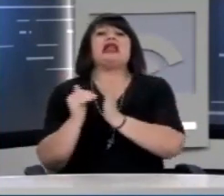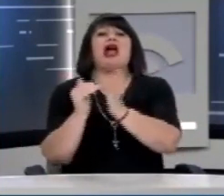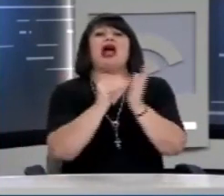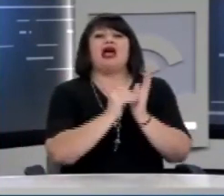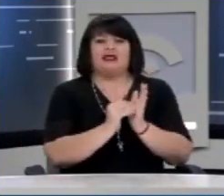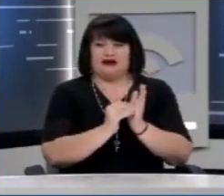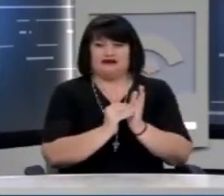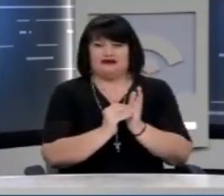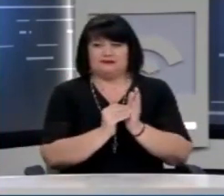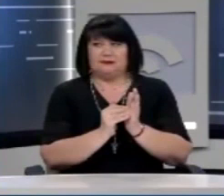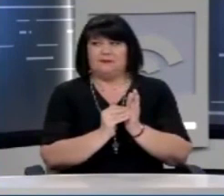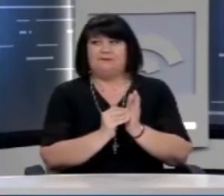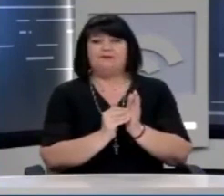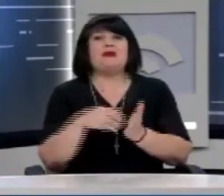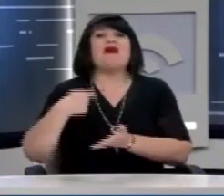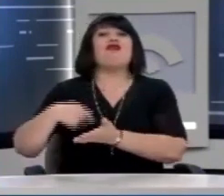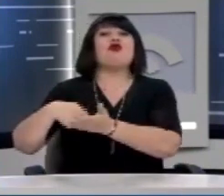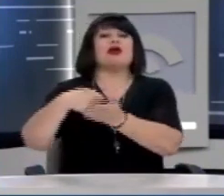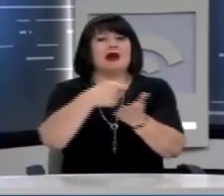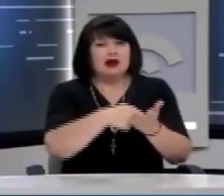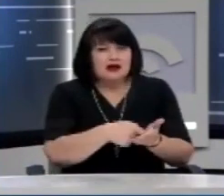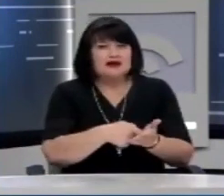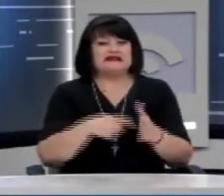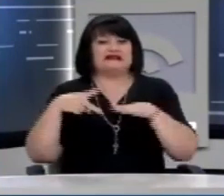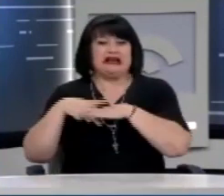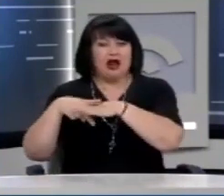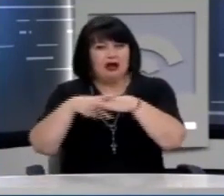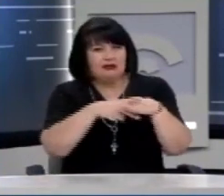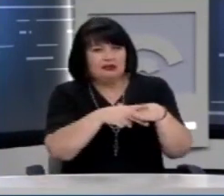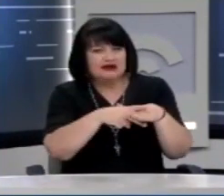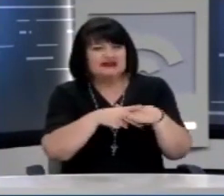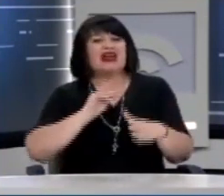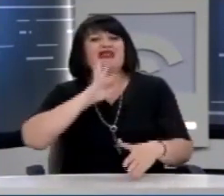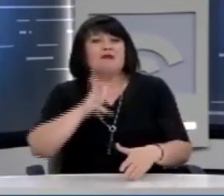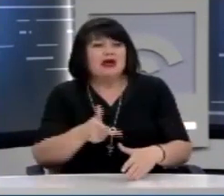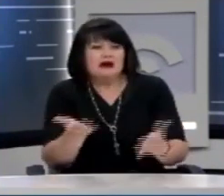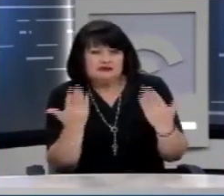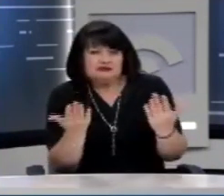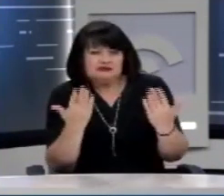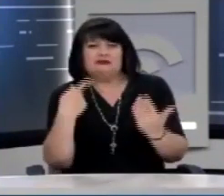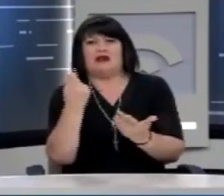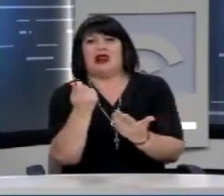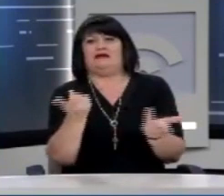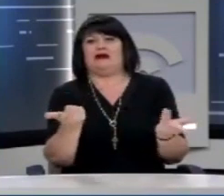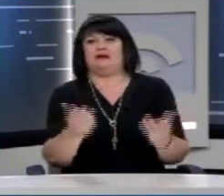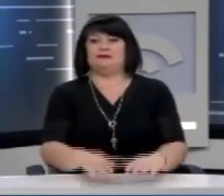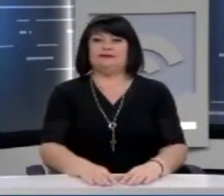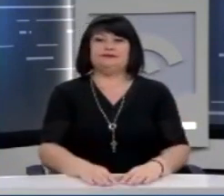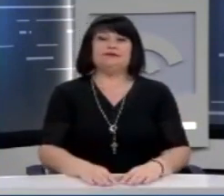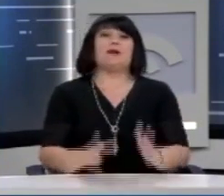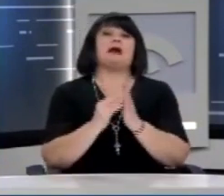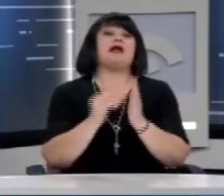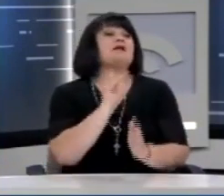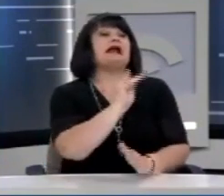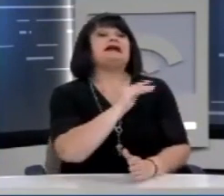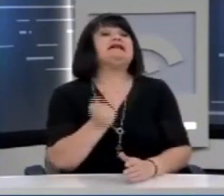χιλιάδες από αυτούς με την εφορία, με τις τράπεζες που τους κυνηγούν καθημερινά. Τι προτίθεστε, για